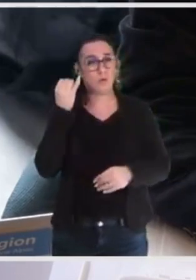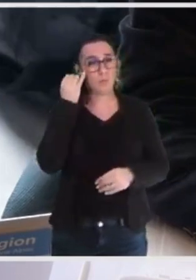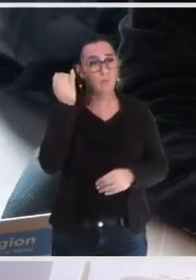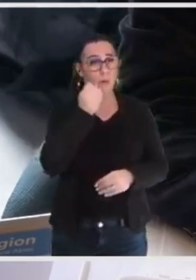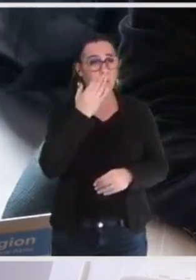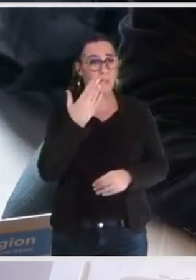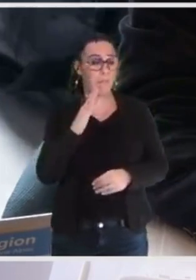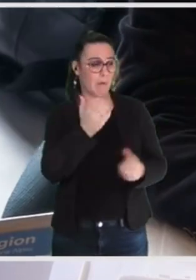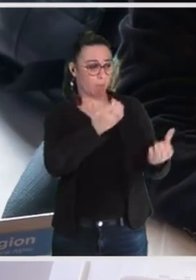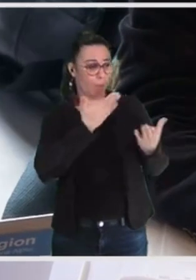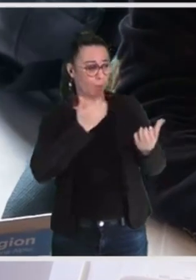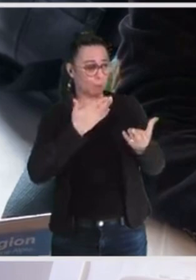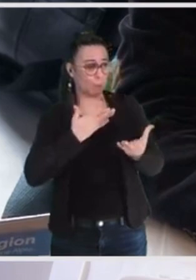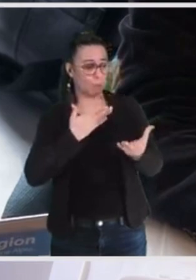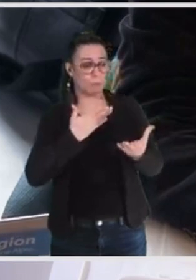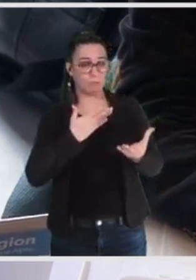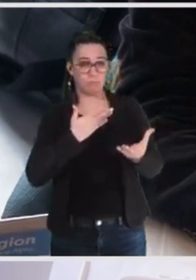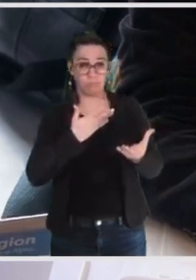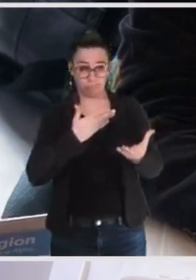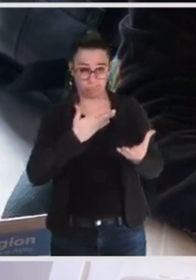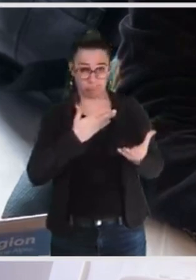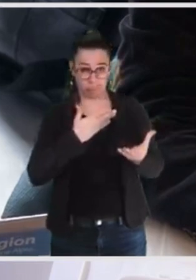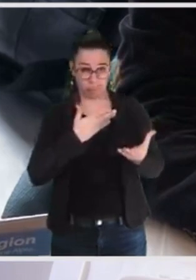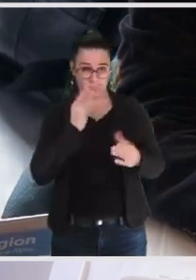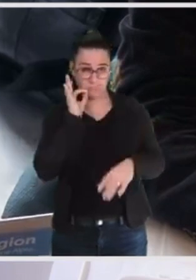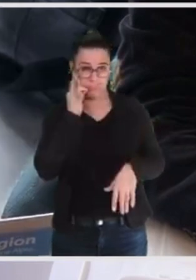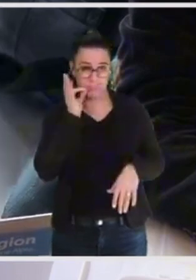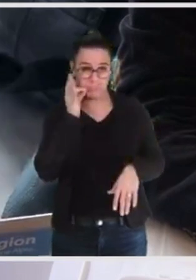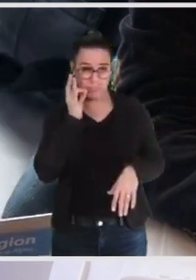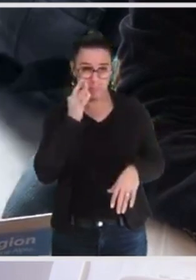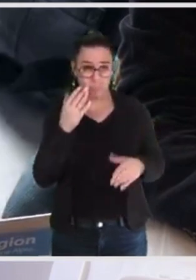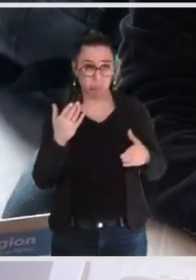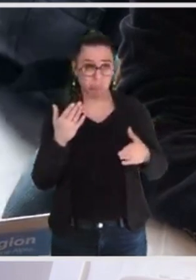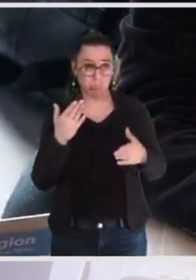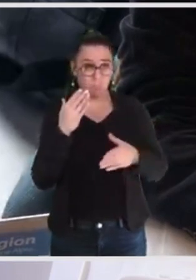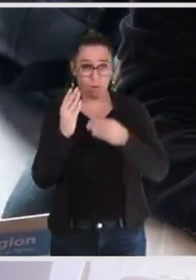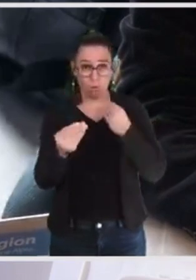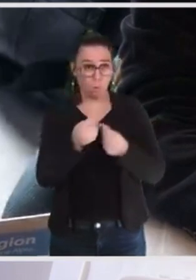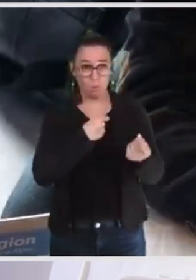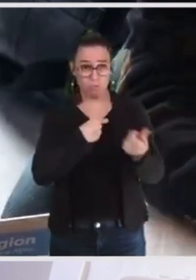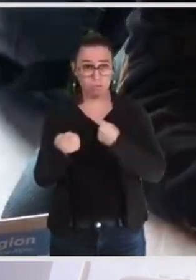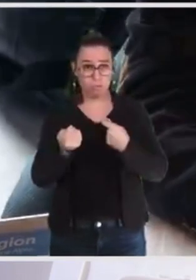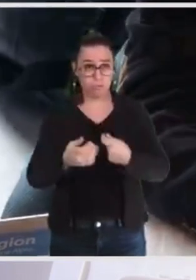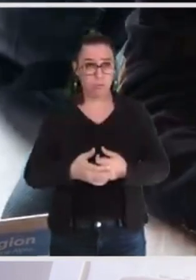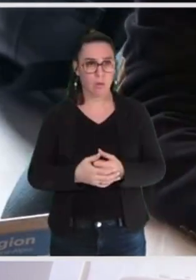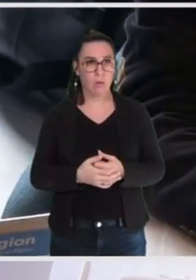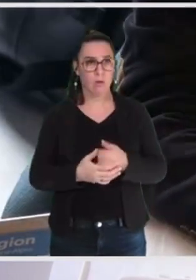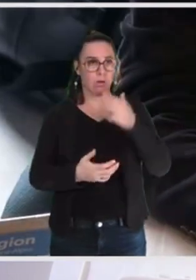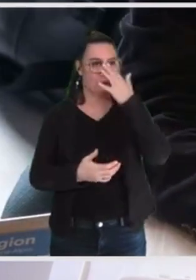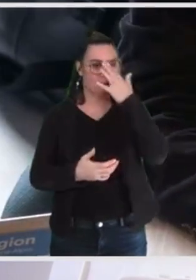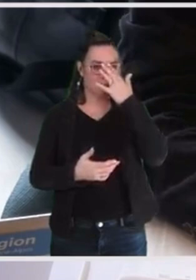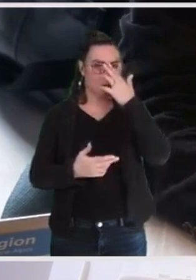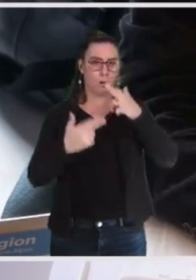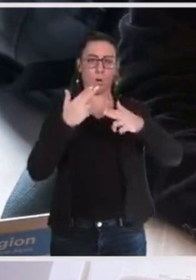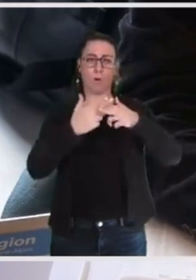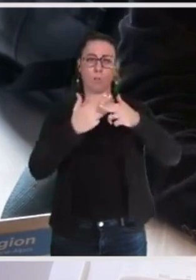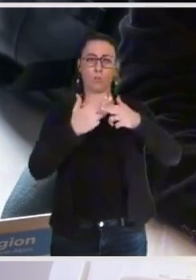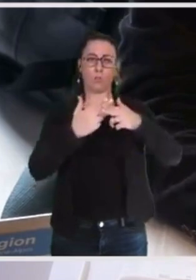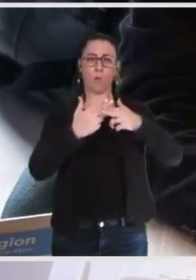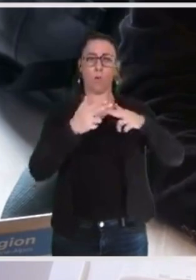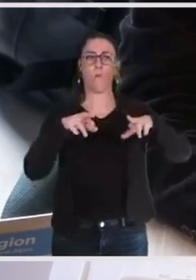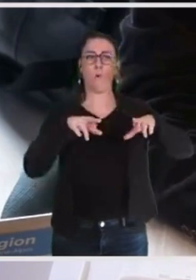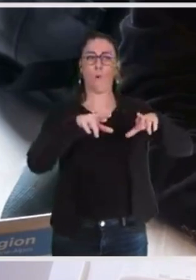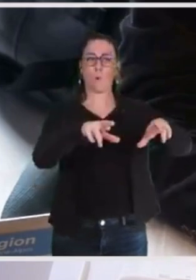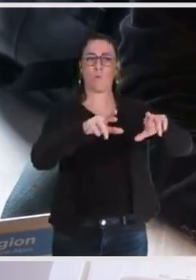vos propositions, là aussi, elles ne sont que symboliques, voire même à côté de la plaque. Donner des noms de femmes aux rues et aux